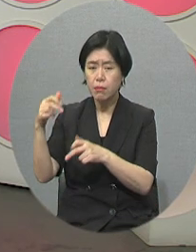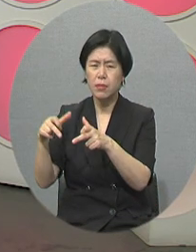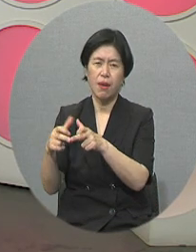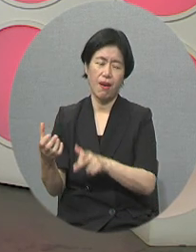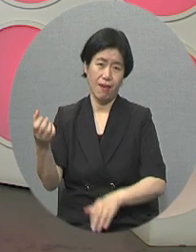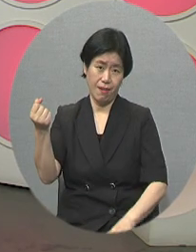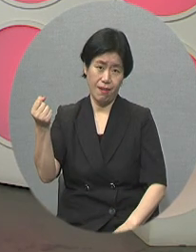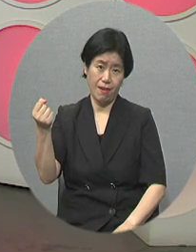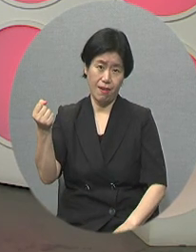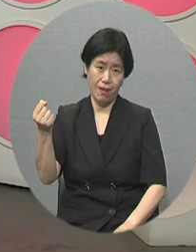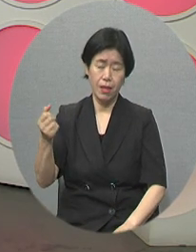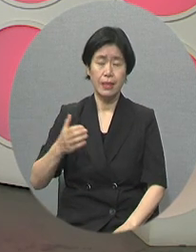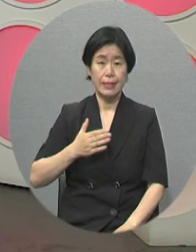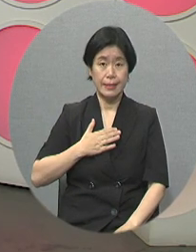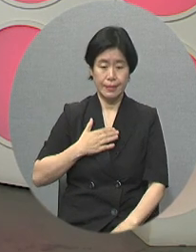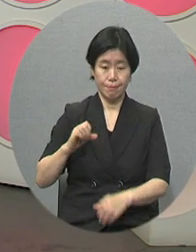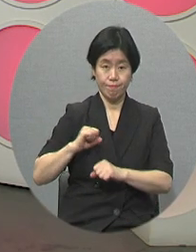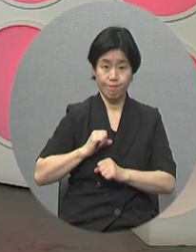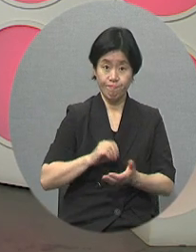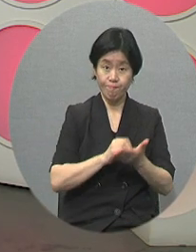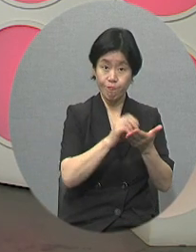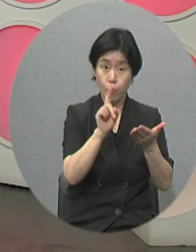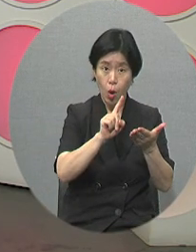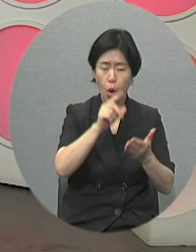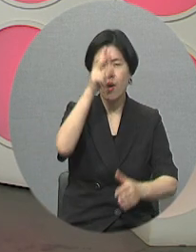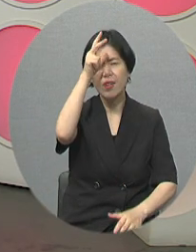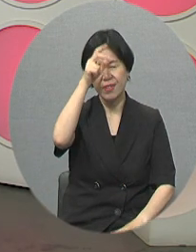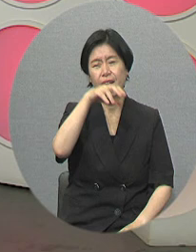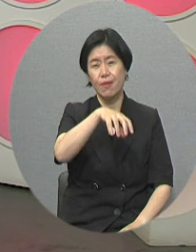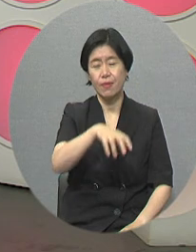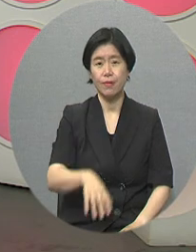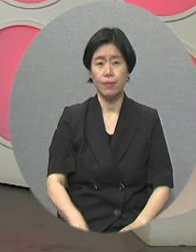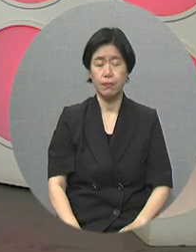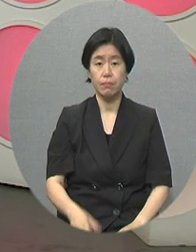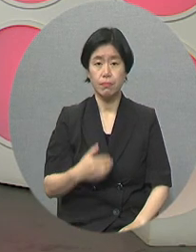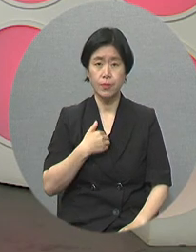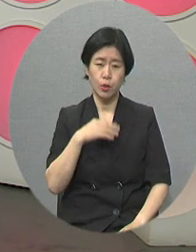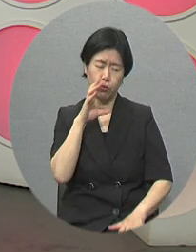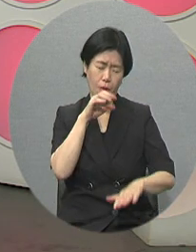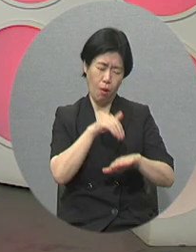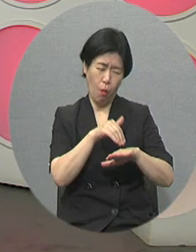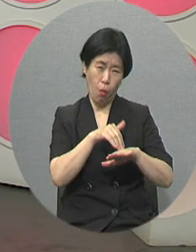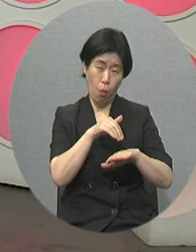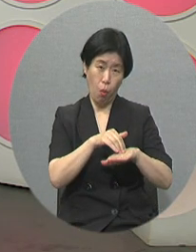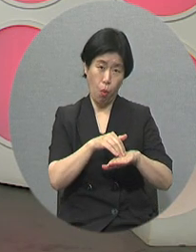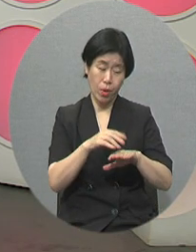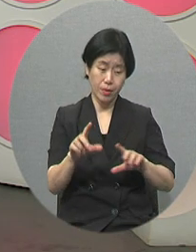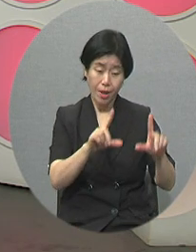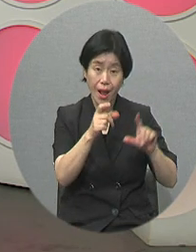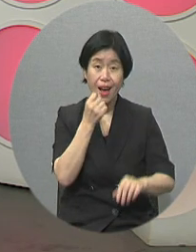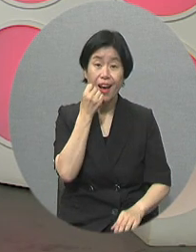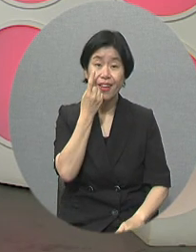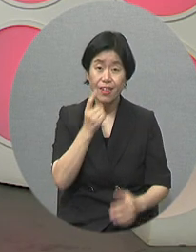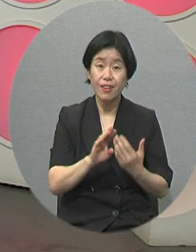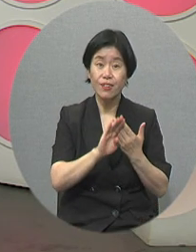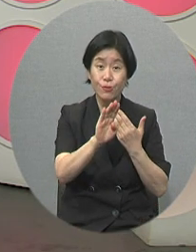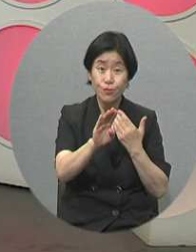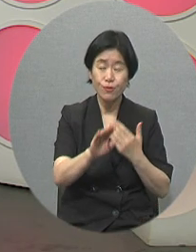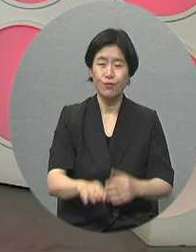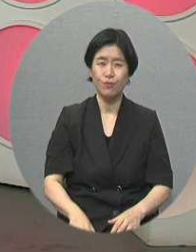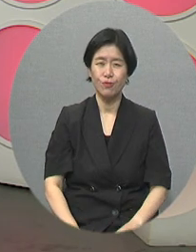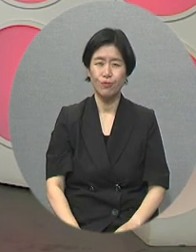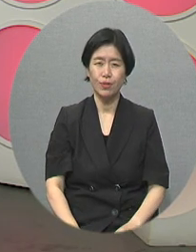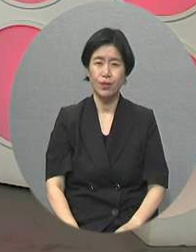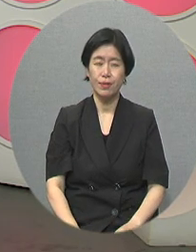저는 의무경찰로 입대했습니다. 훈련소에 입소를 해서 한 달이 지나고 경찰학교에서